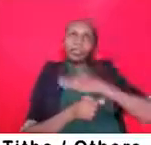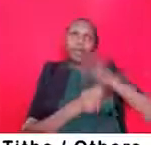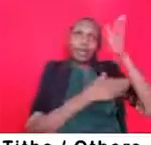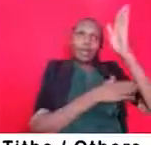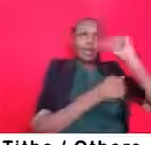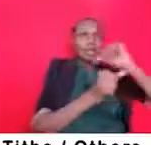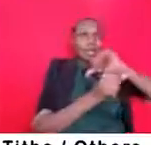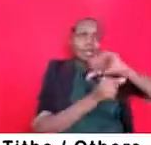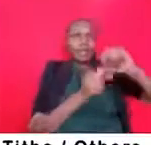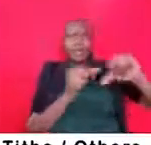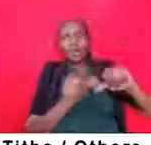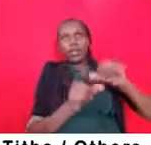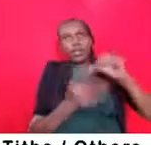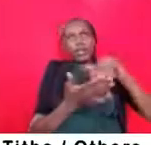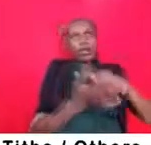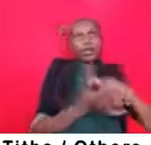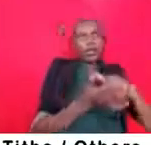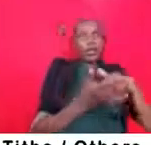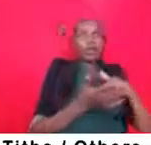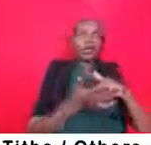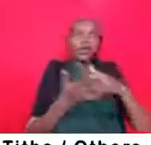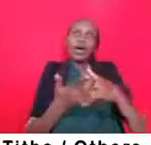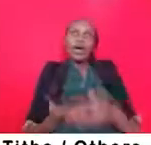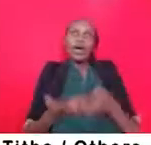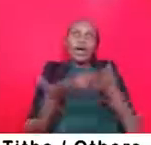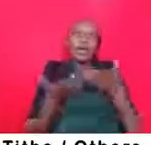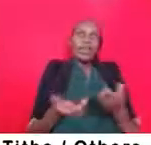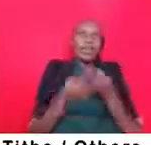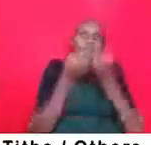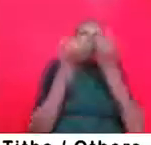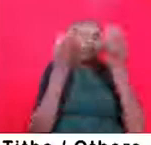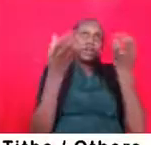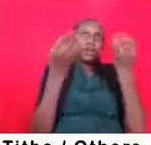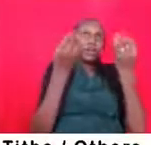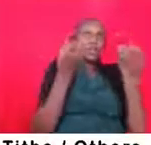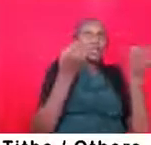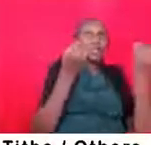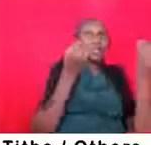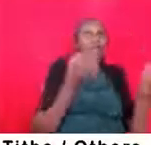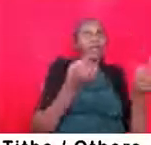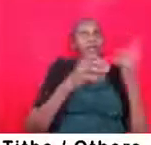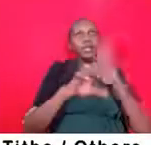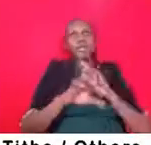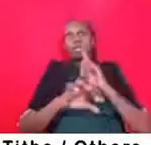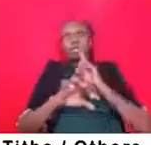have seen my God turn it around. There are so many